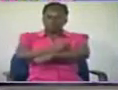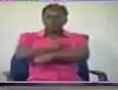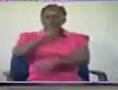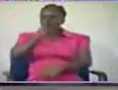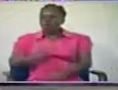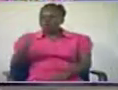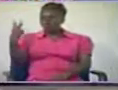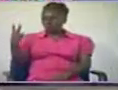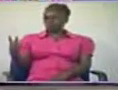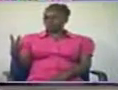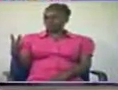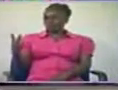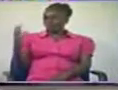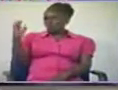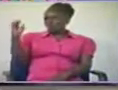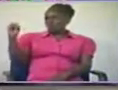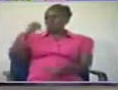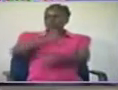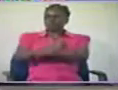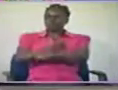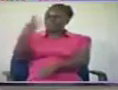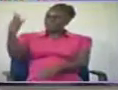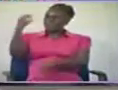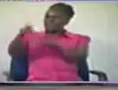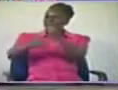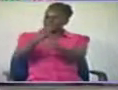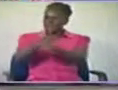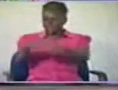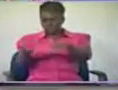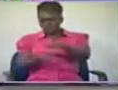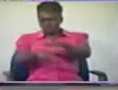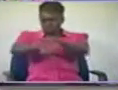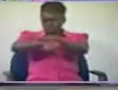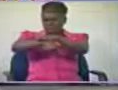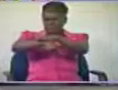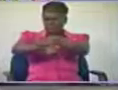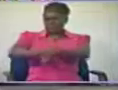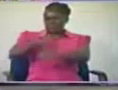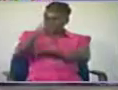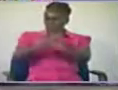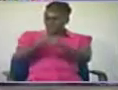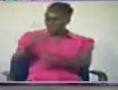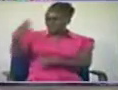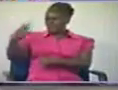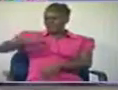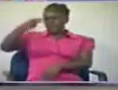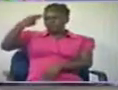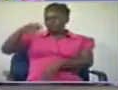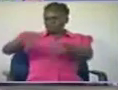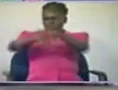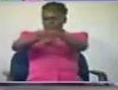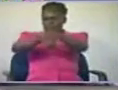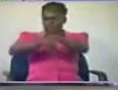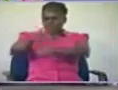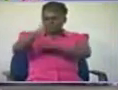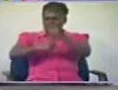miwili ya pre-primary, miaka mitatu ya lower primary, miaka mitatu ya upper primary,